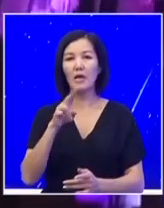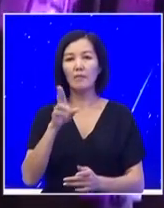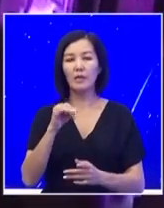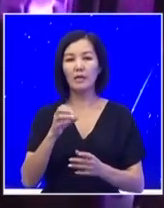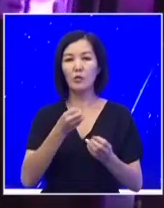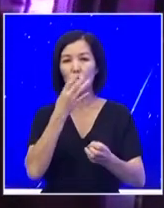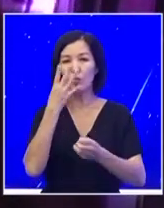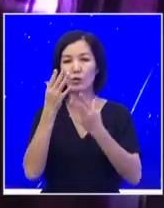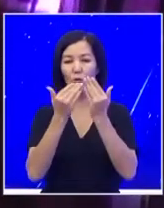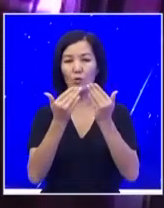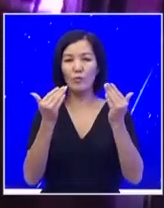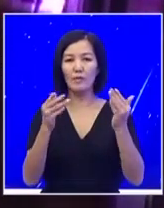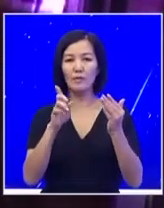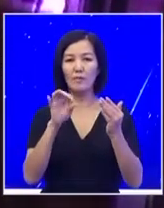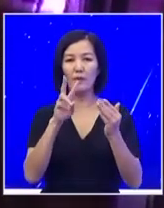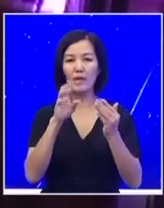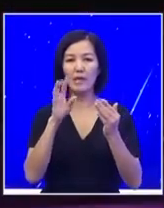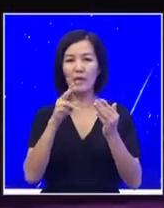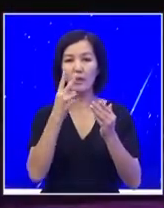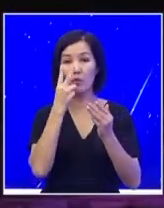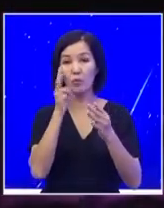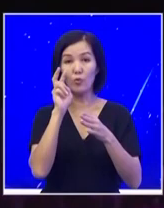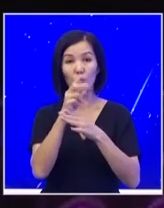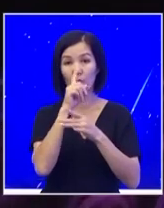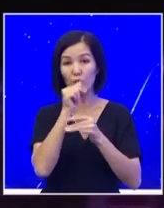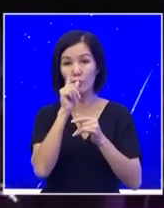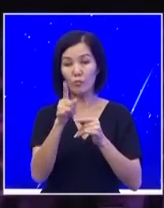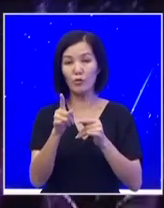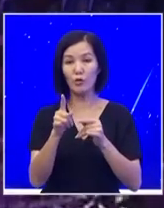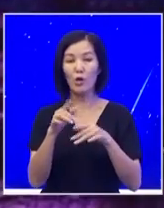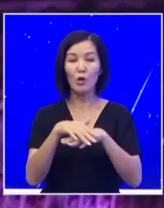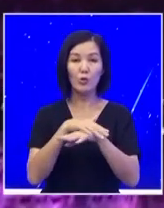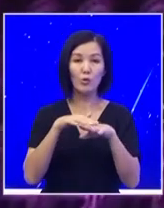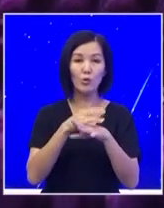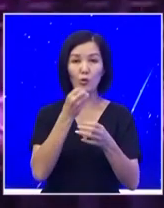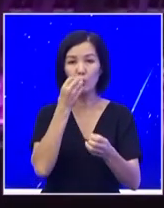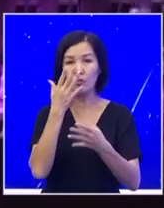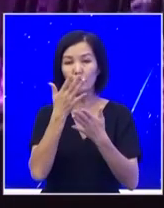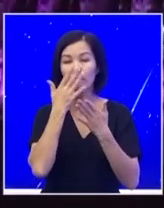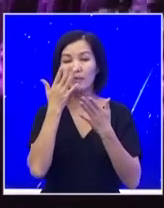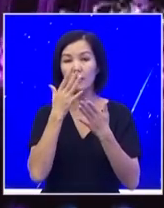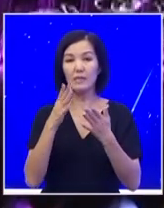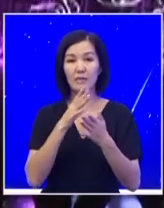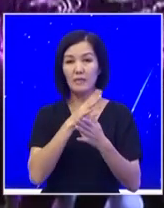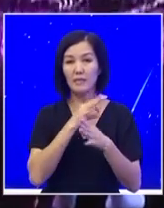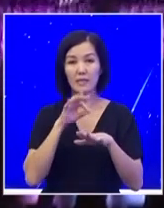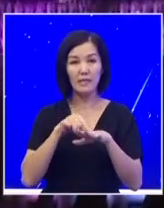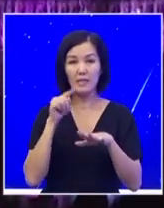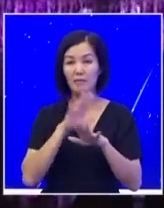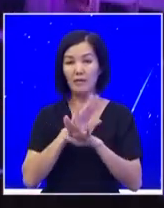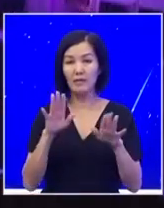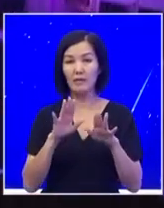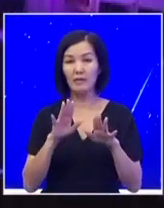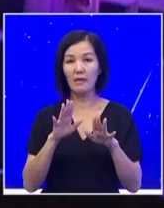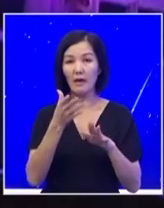көрмесін бил бельгиялықтар дәстүрге сай тамашалай алмады. Бұл жолы тұрғындар гүлдердің хош иісін сезбесе де, әсем көріністі